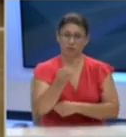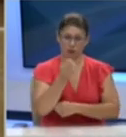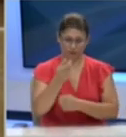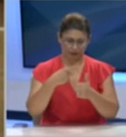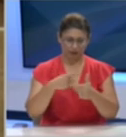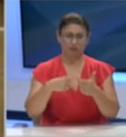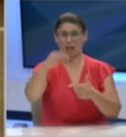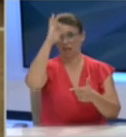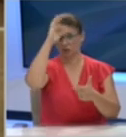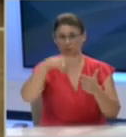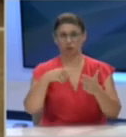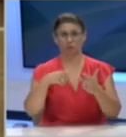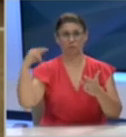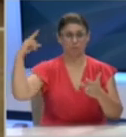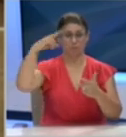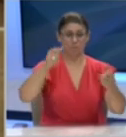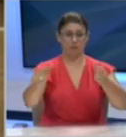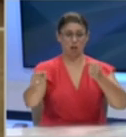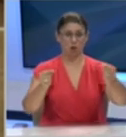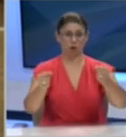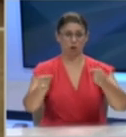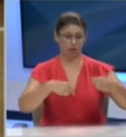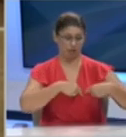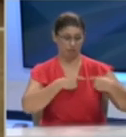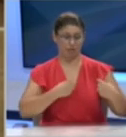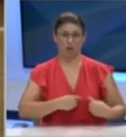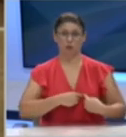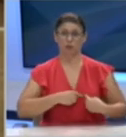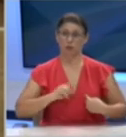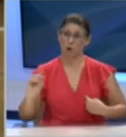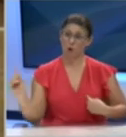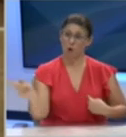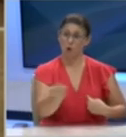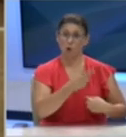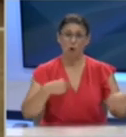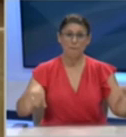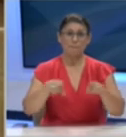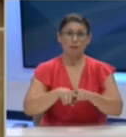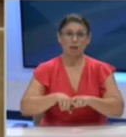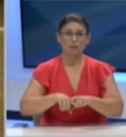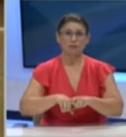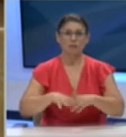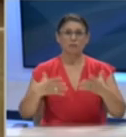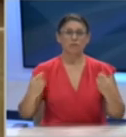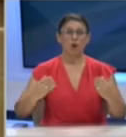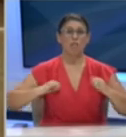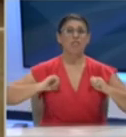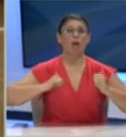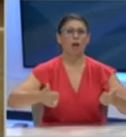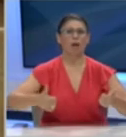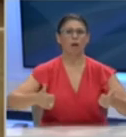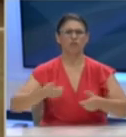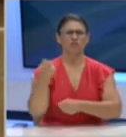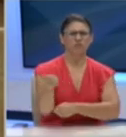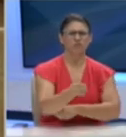πυροσβέστες, αστυνομικούς, πιλότους και εθελοντές που ηρωικά δίνουν κάθε μέρα τη μάχη στα πύρωνα μέτωπα. Και